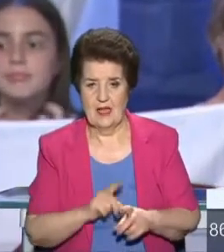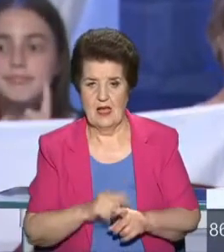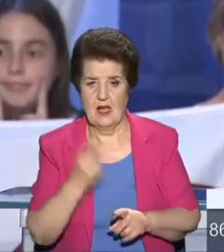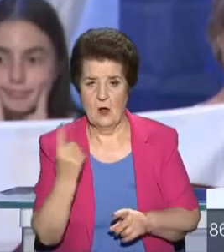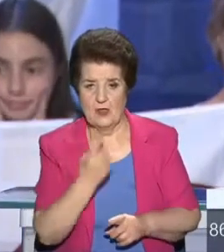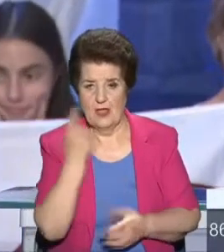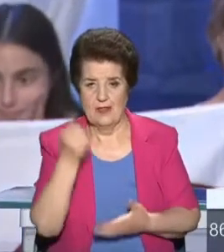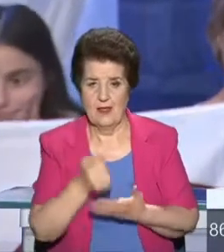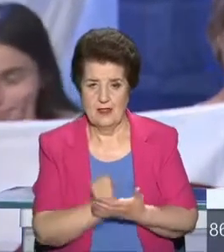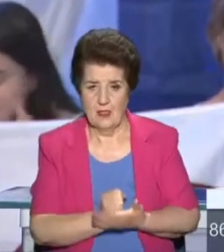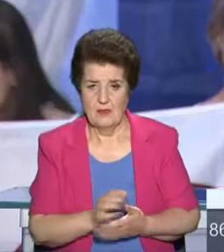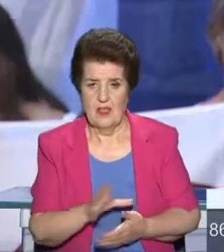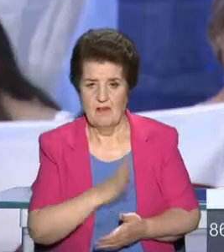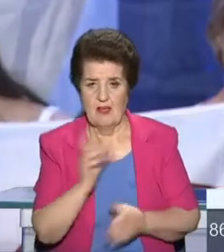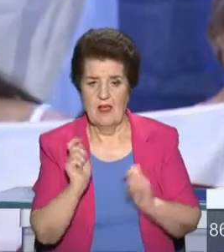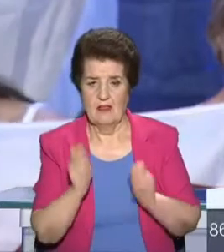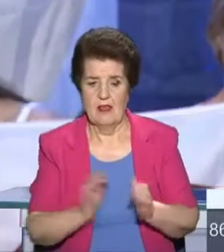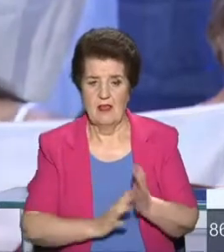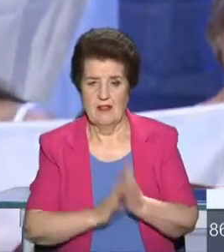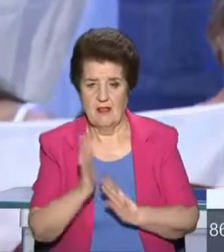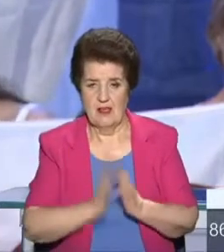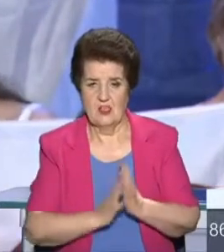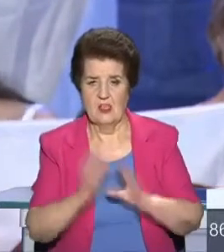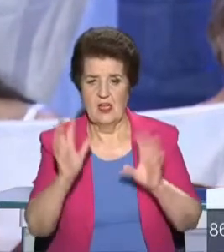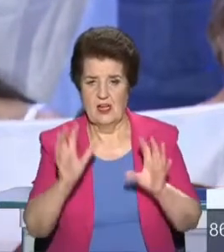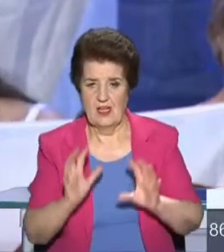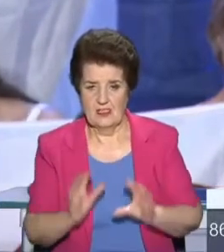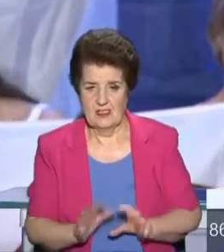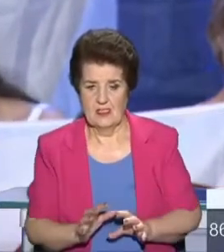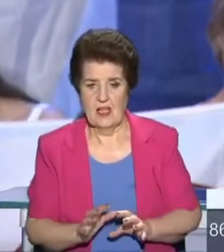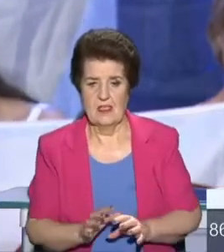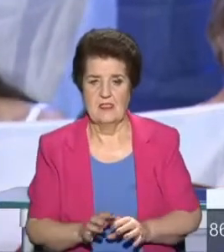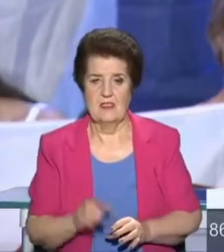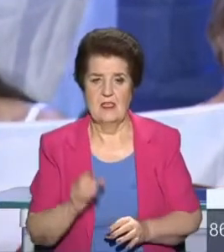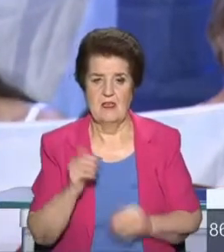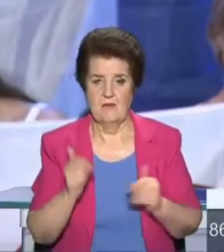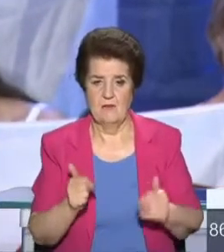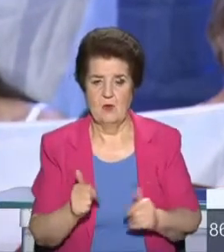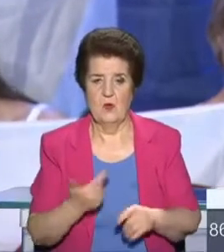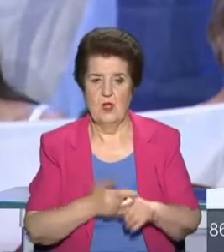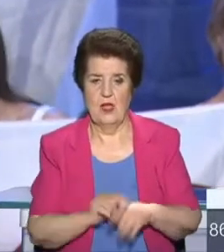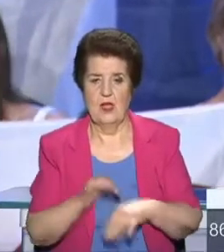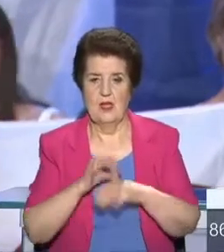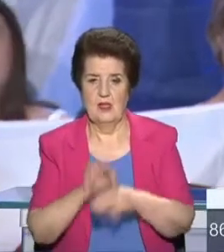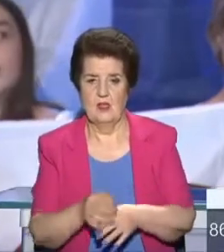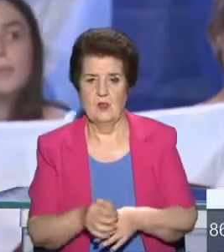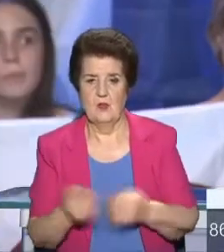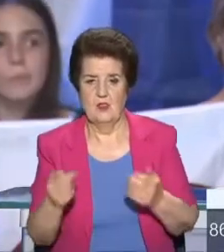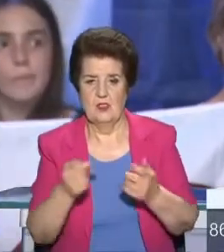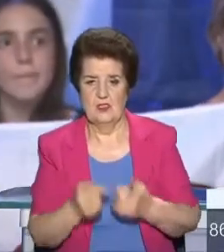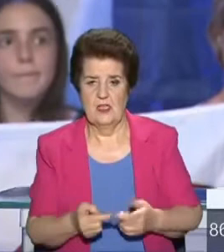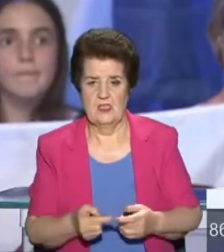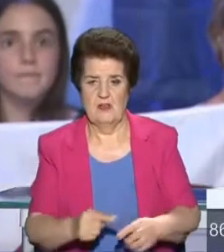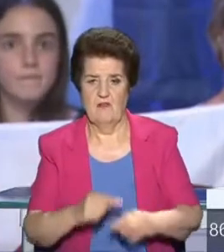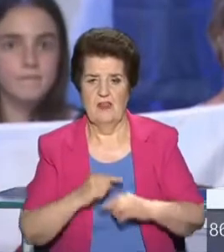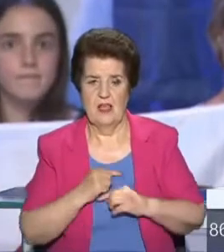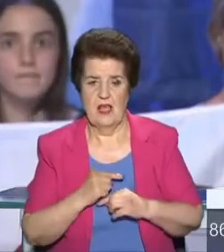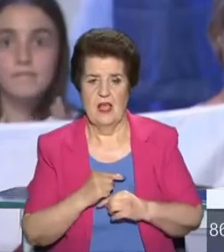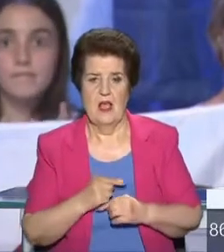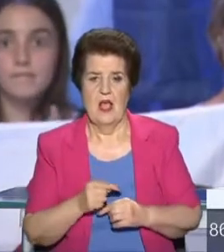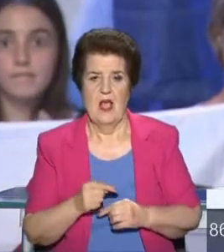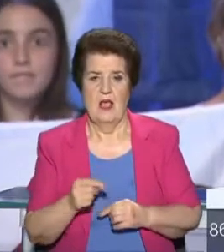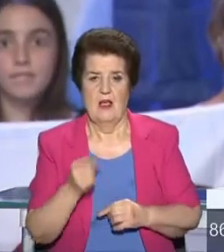dată adoptat va da naștere unei legislații aferente care ne va duce exact spre această finalitate juridică